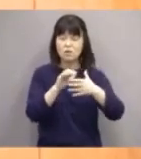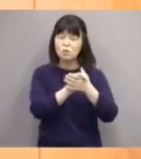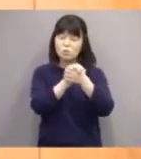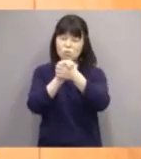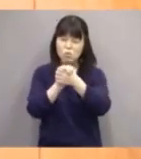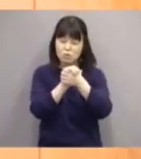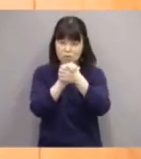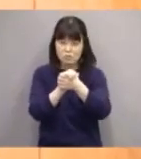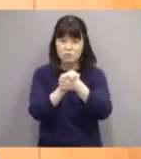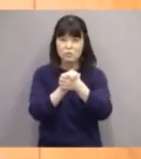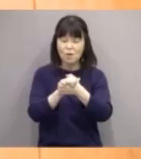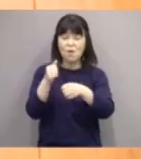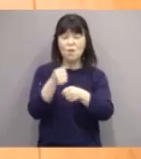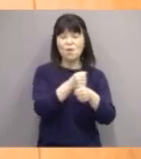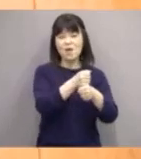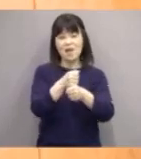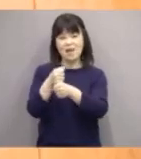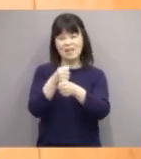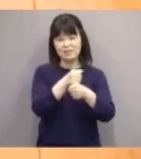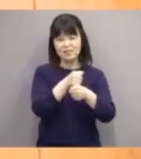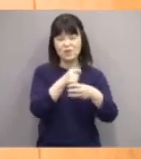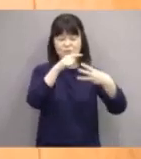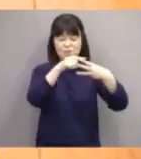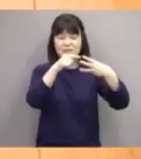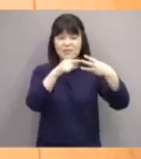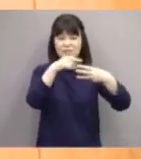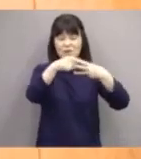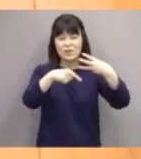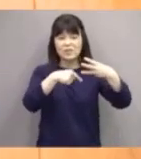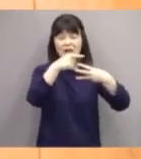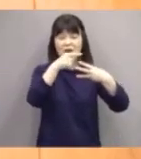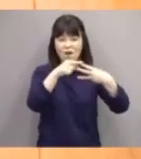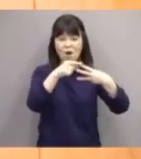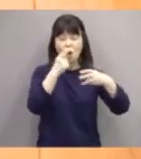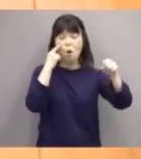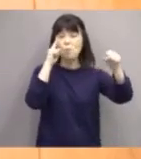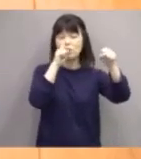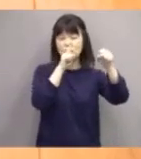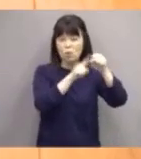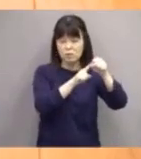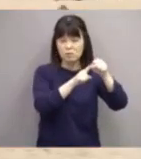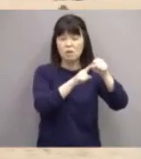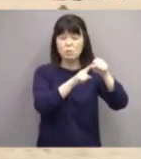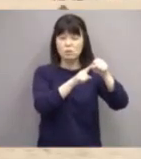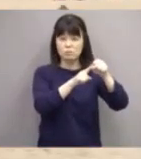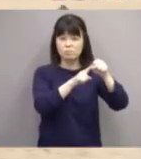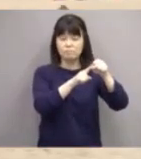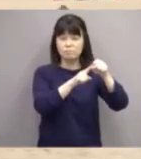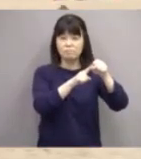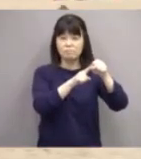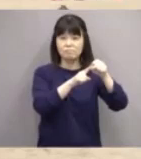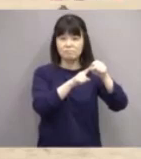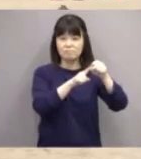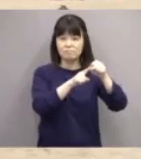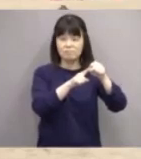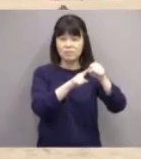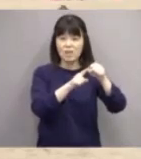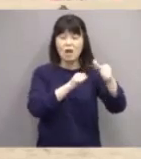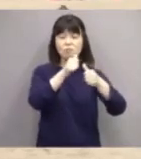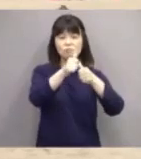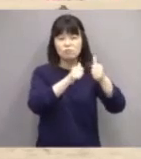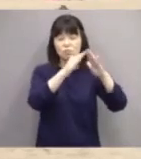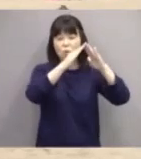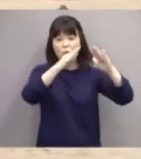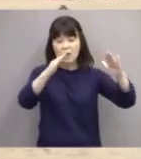援したり、そういういろんな感情体験をさせることっていうことに目標を置いてますので、競技があります